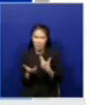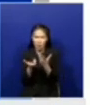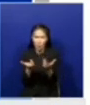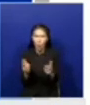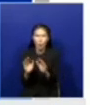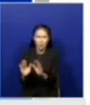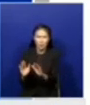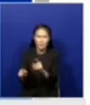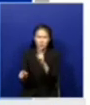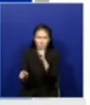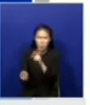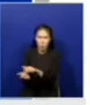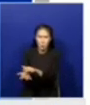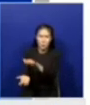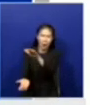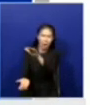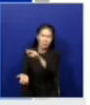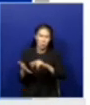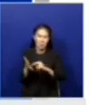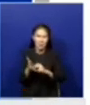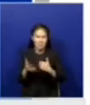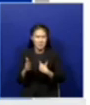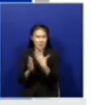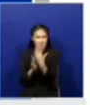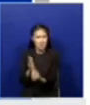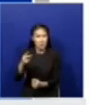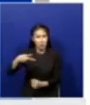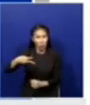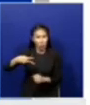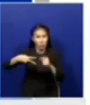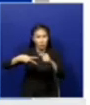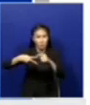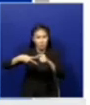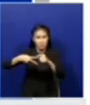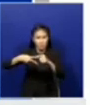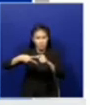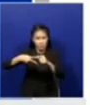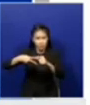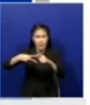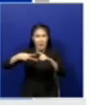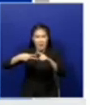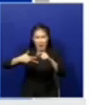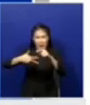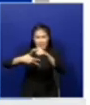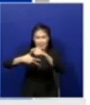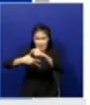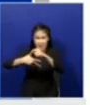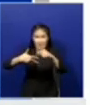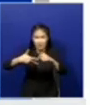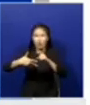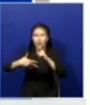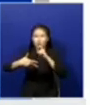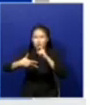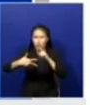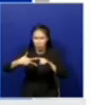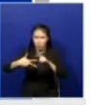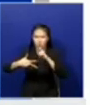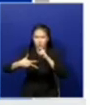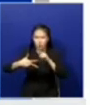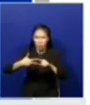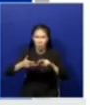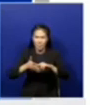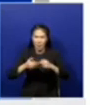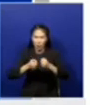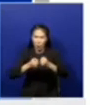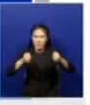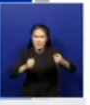แรง2ชนิดคือพาราควอดและคลอไพริฟอสออกไป6เดือนส่วน